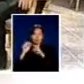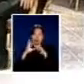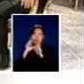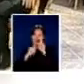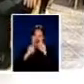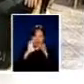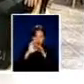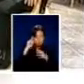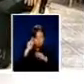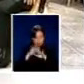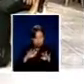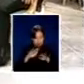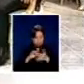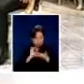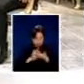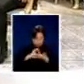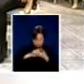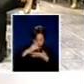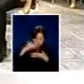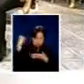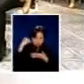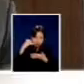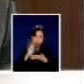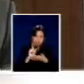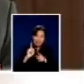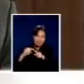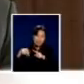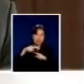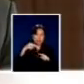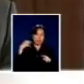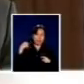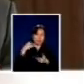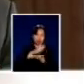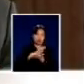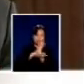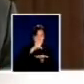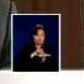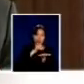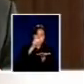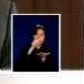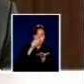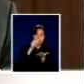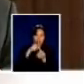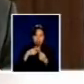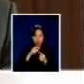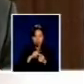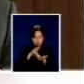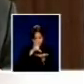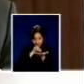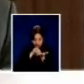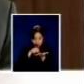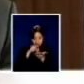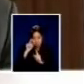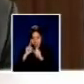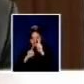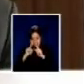ใช้งานของเครื่องดังกล่าวเนี่ยแล้วก็สามารถที่จะใช้ข้อมูลซึ่งเกิดขึ้นเนี่ยนำไปวัดค่า